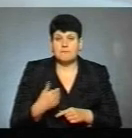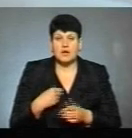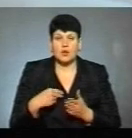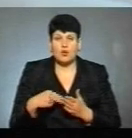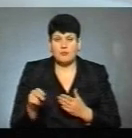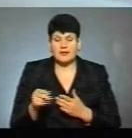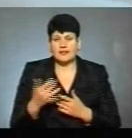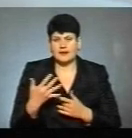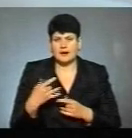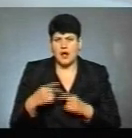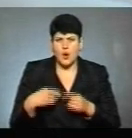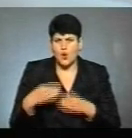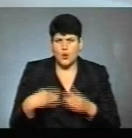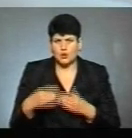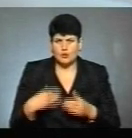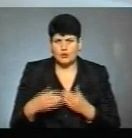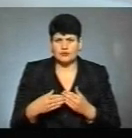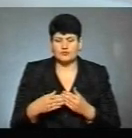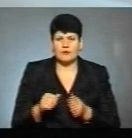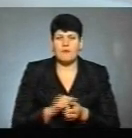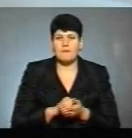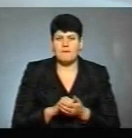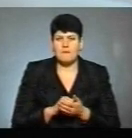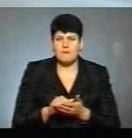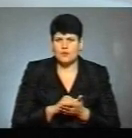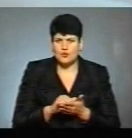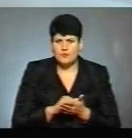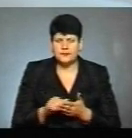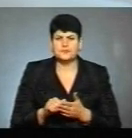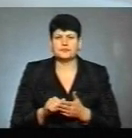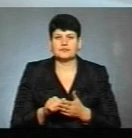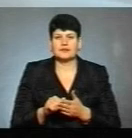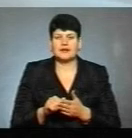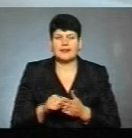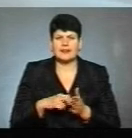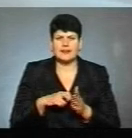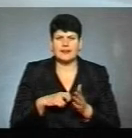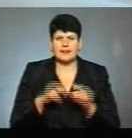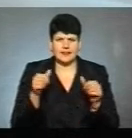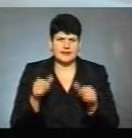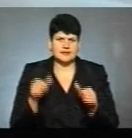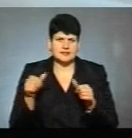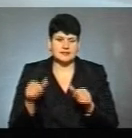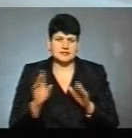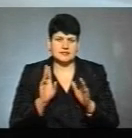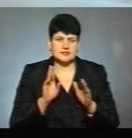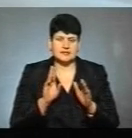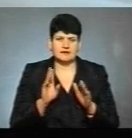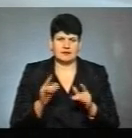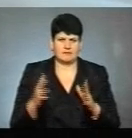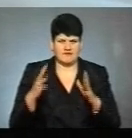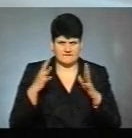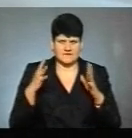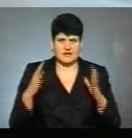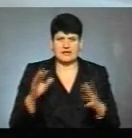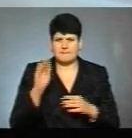купили кілька рулонів того обоймого паперу. І такі листівки були, одні великого формату, що